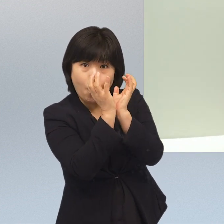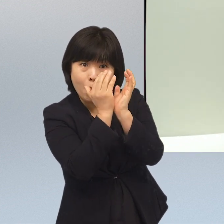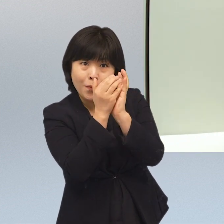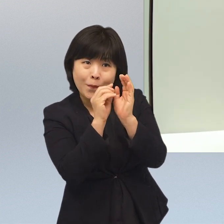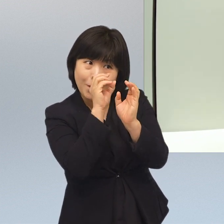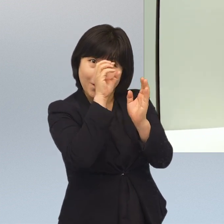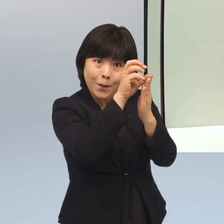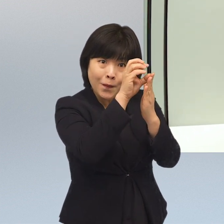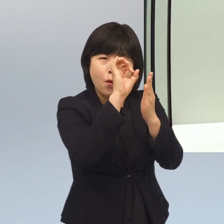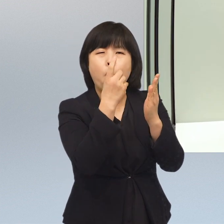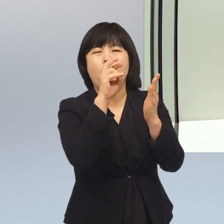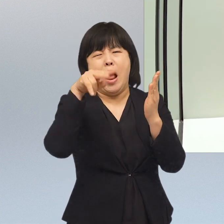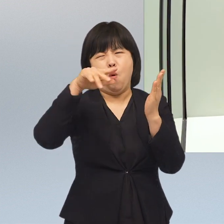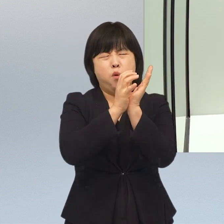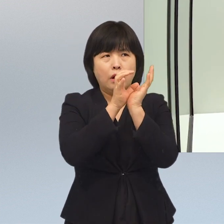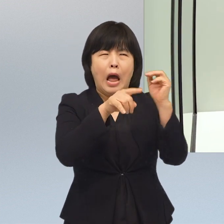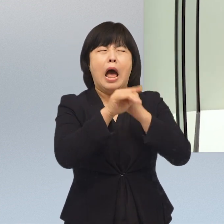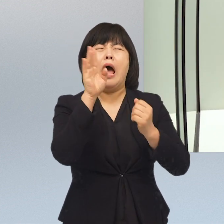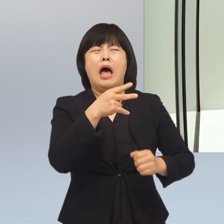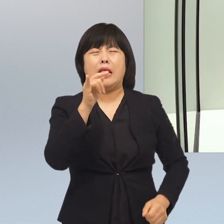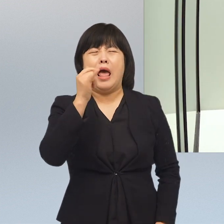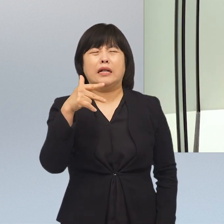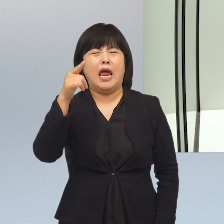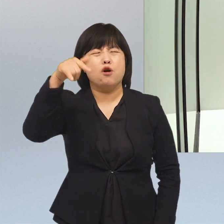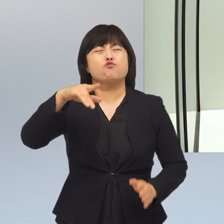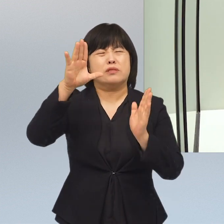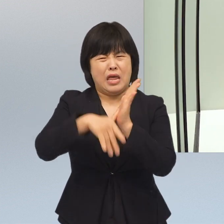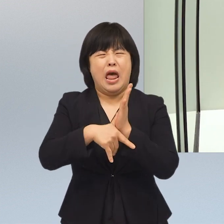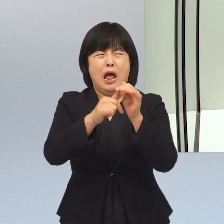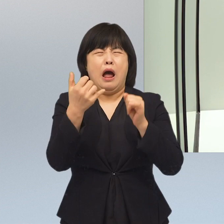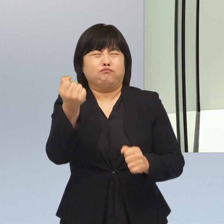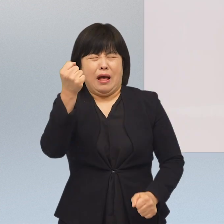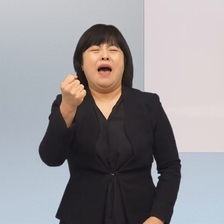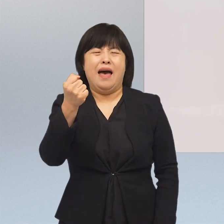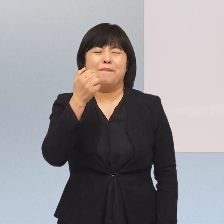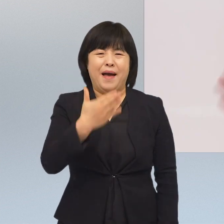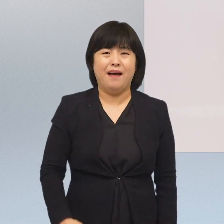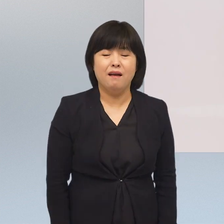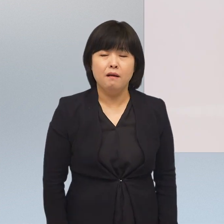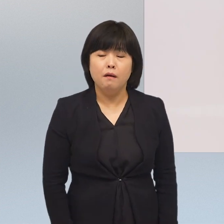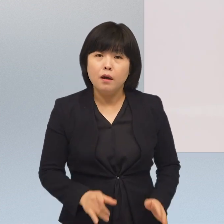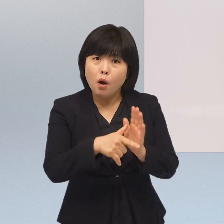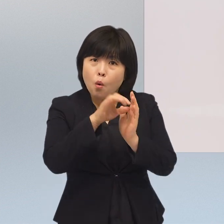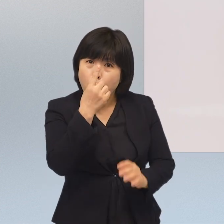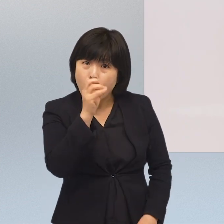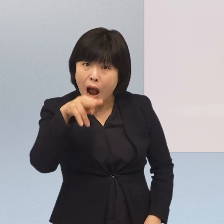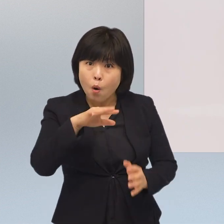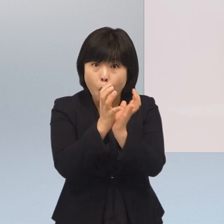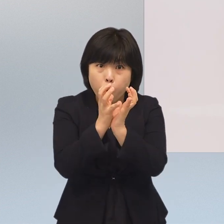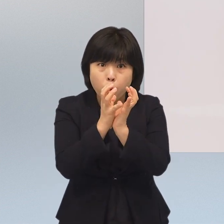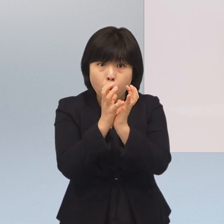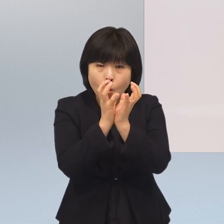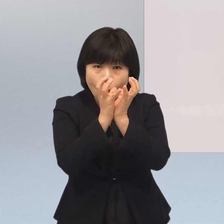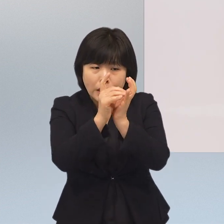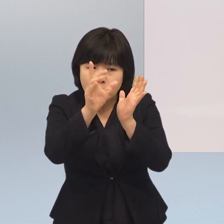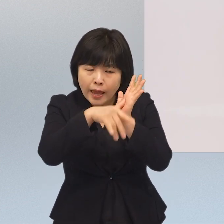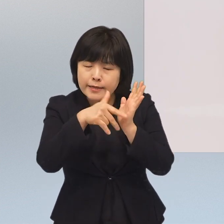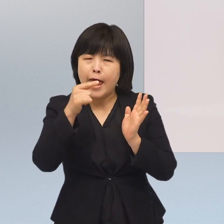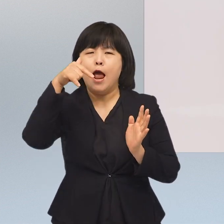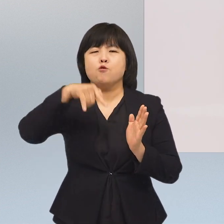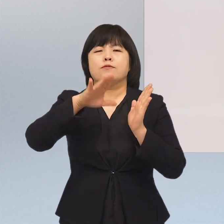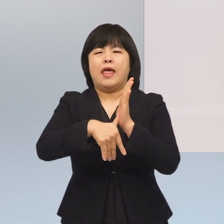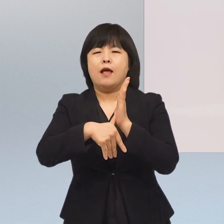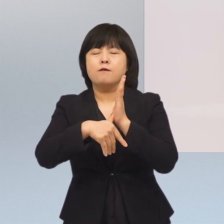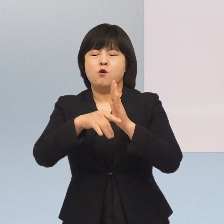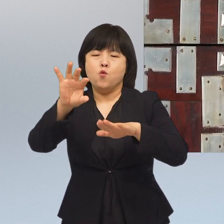있어 대한제국 이후의 가구라는 걸 알 수 있다. 이 장 같은 경우에는 오약꽃인데 이 오약꽃은